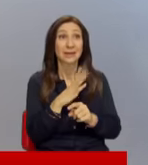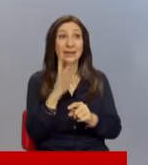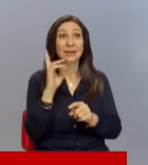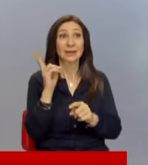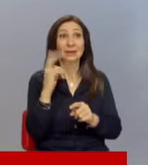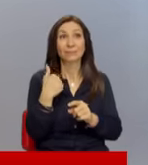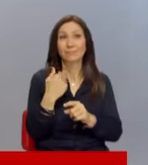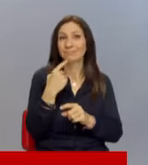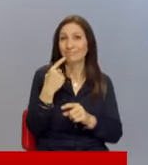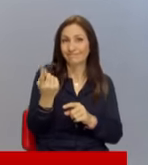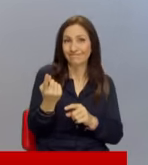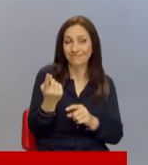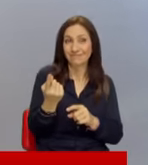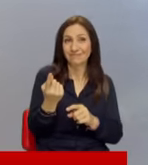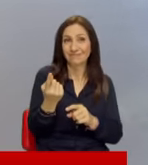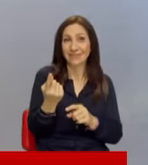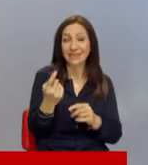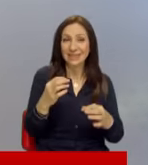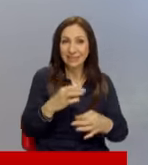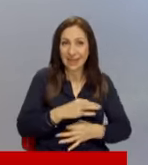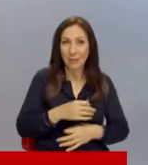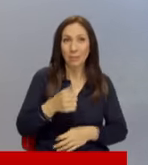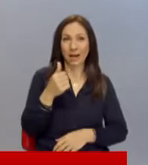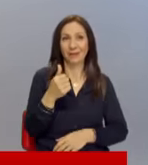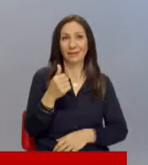Kendisine şöyle seslenmiştim. Sayın Bakan,